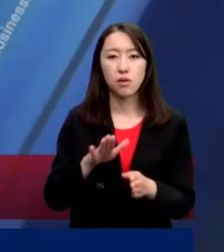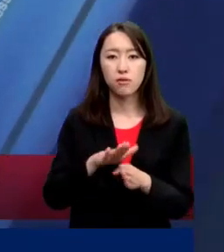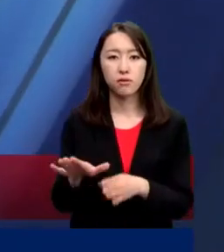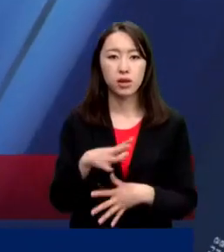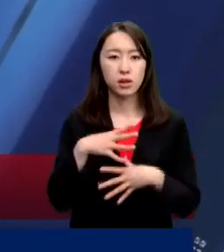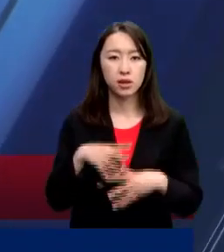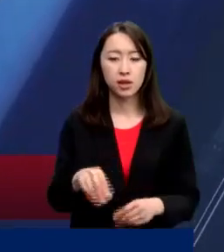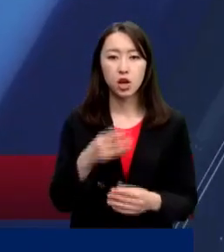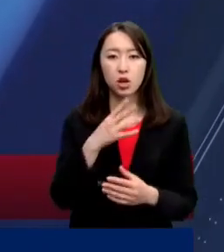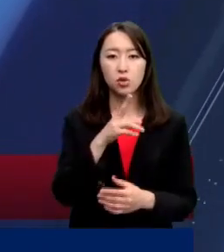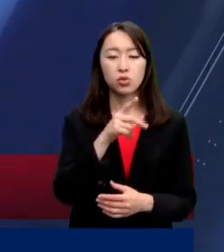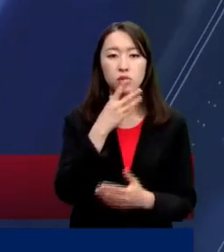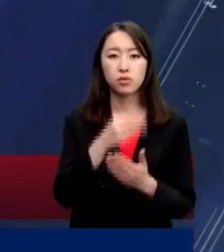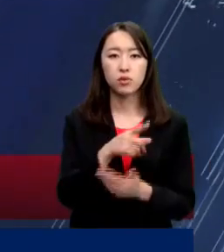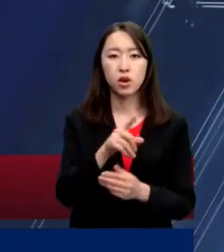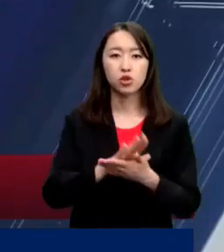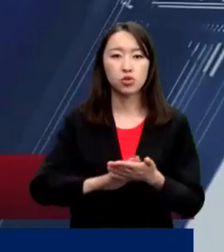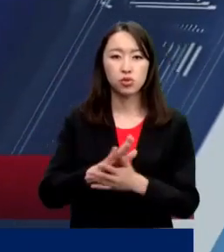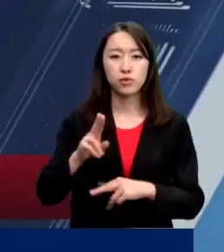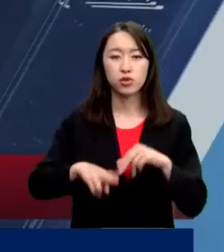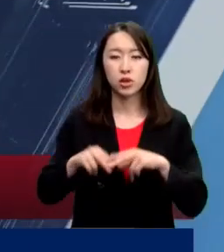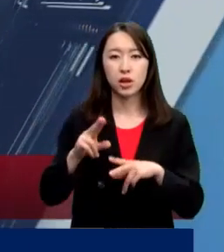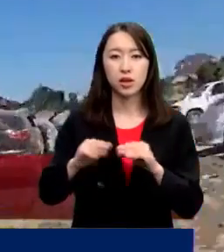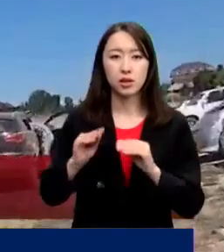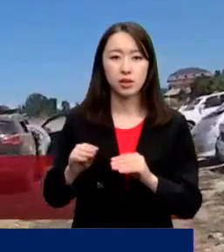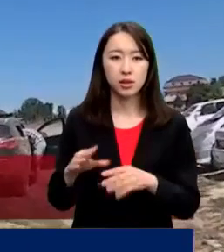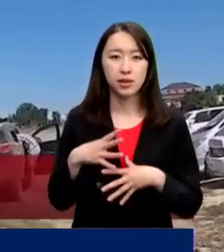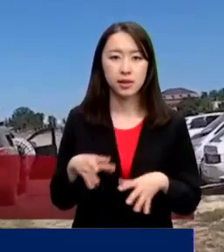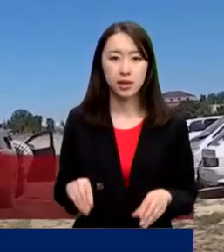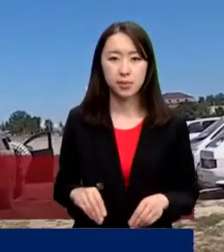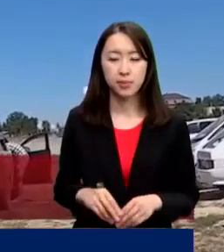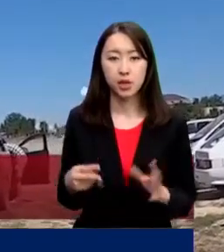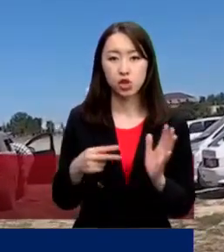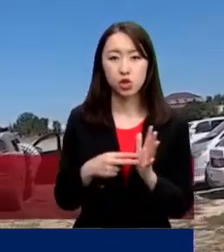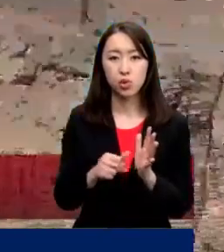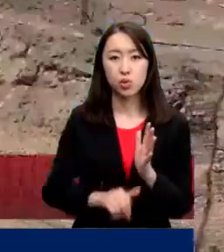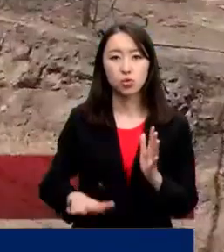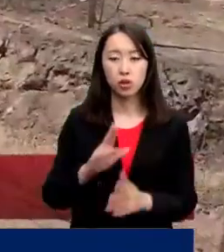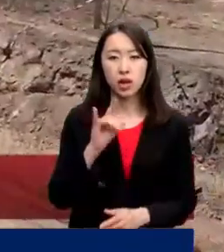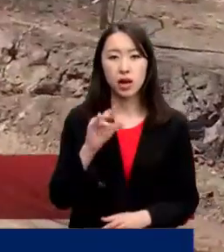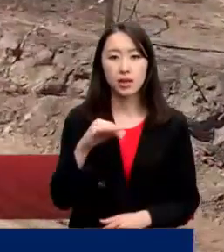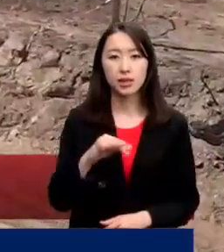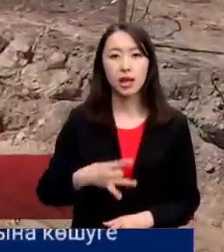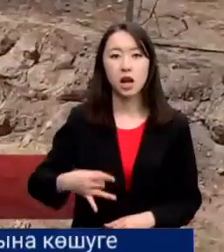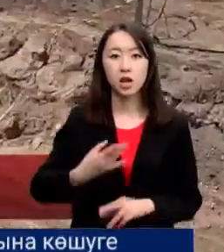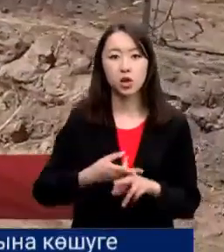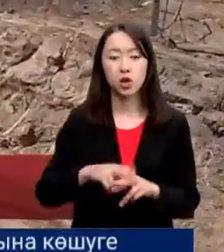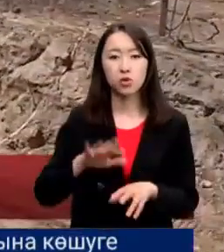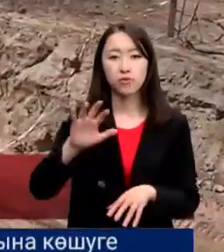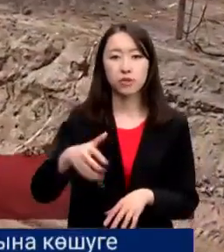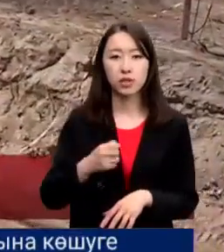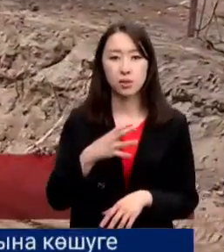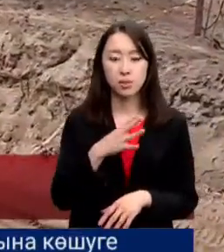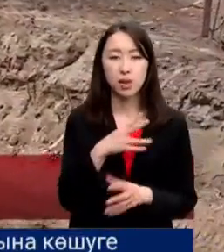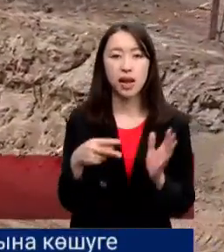то есть собственники не возводили никаких строений на этих участках. Стоимость участков в Красноярском районе, которые были изъяты под